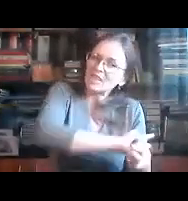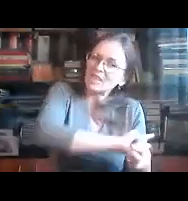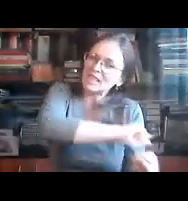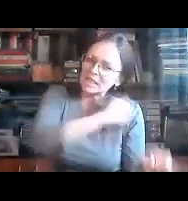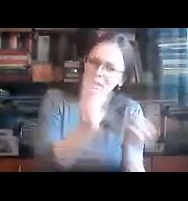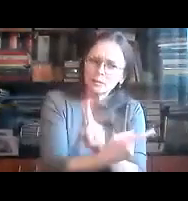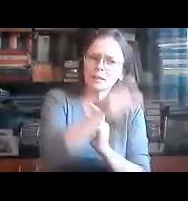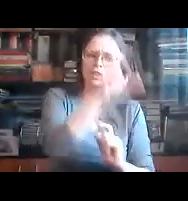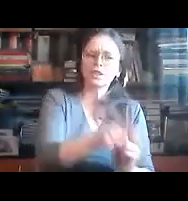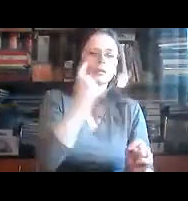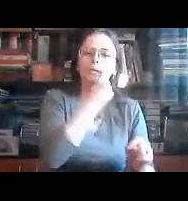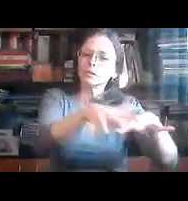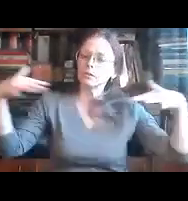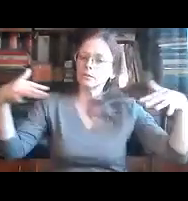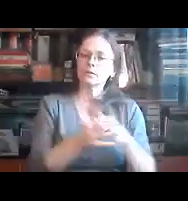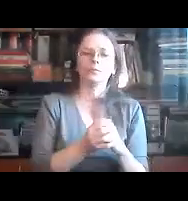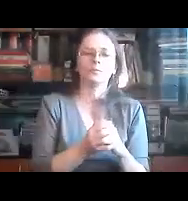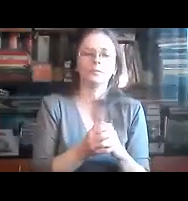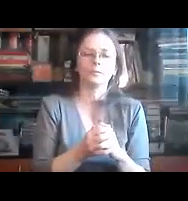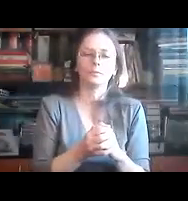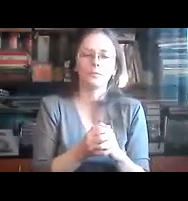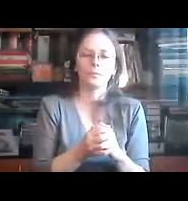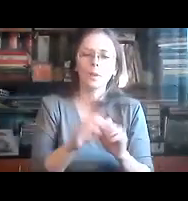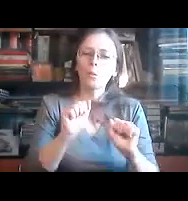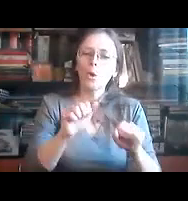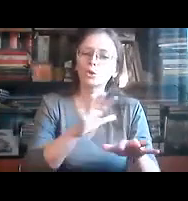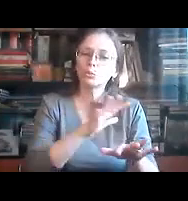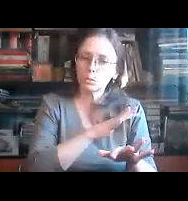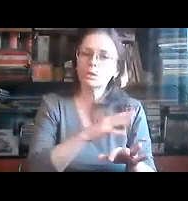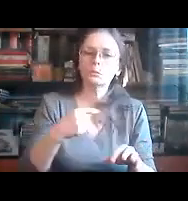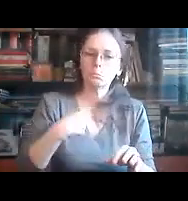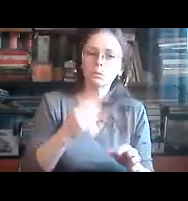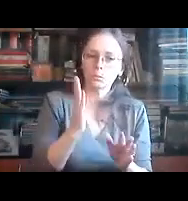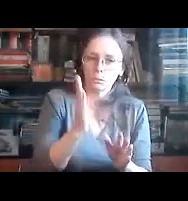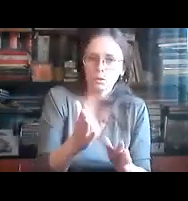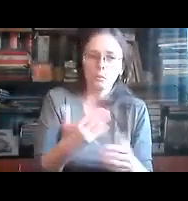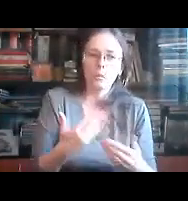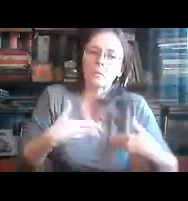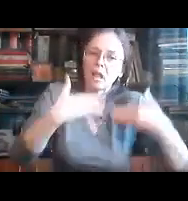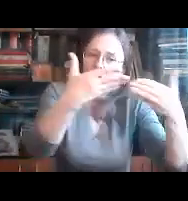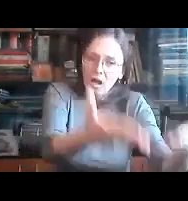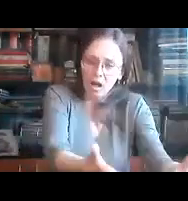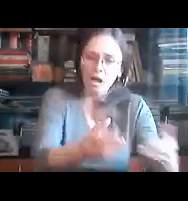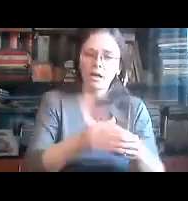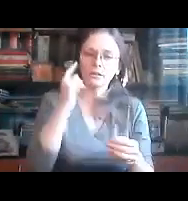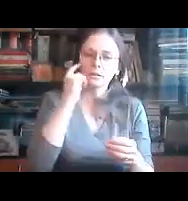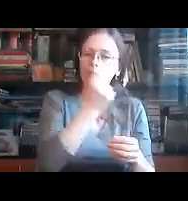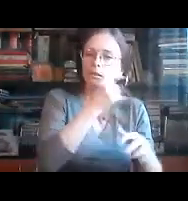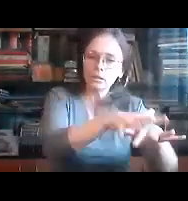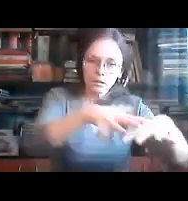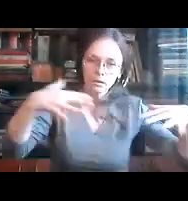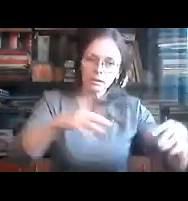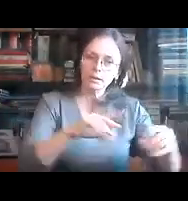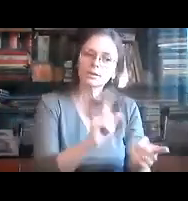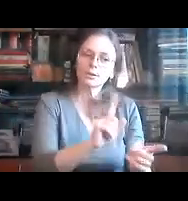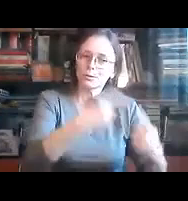да, вполне может быть. То есть мы уже поставлены в такие условия, когда мы берем и видим все то, что